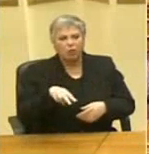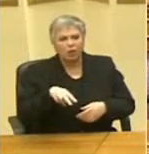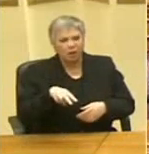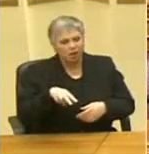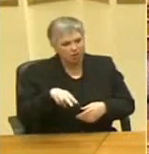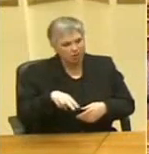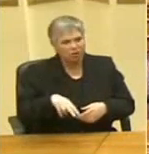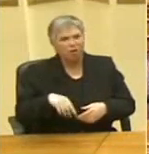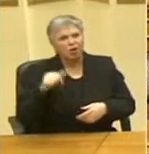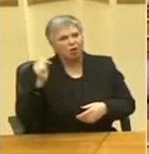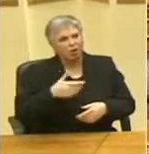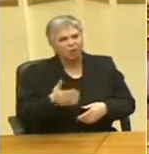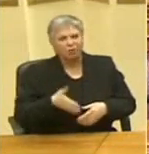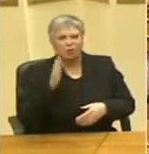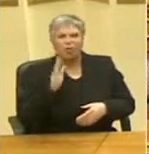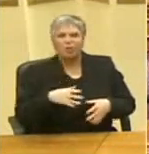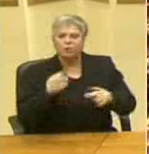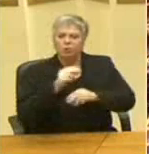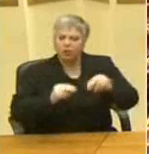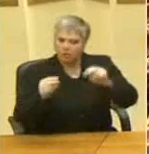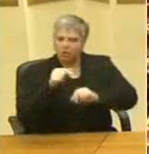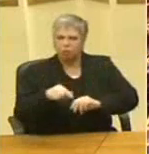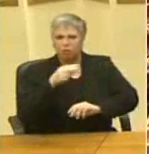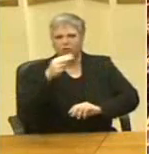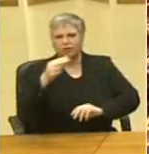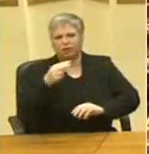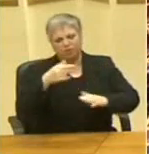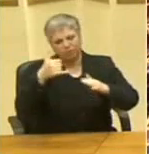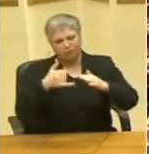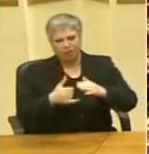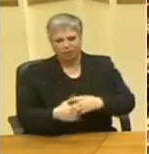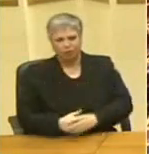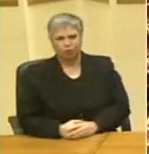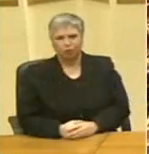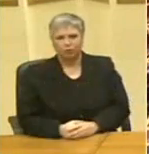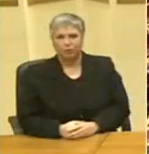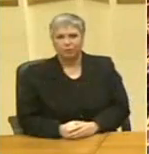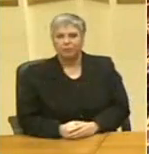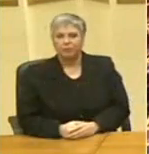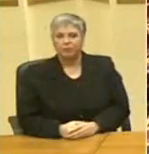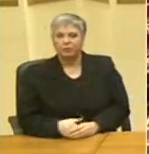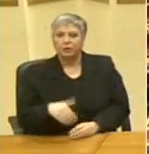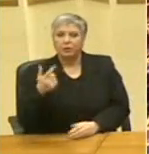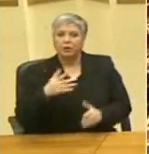δυνατότητα να μπούμε στην ουσία των θεμάτων. Κύριε Παπαθεοδόρου, δεν έχετε το λόγο, δεν προβλέπετε.